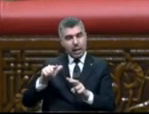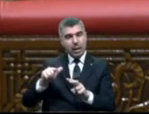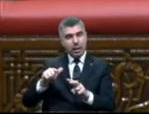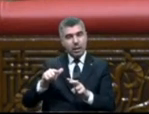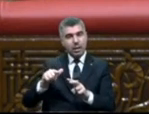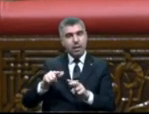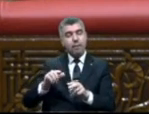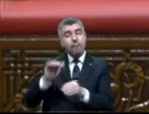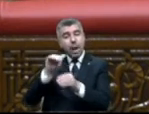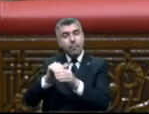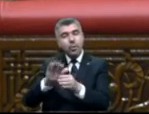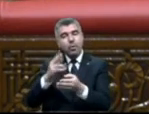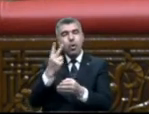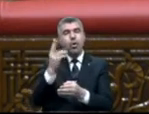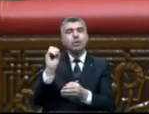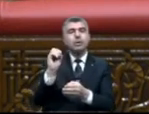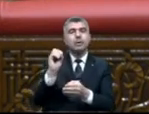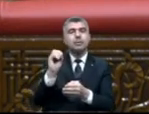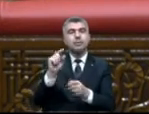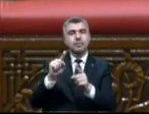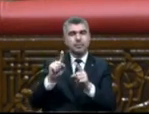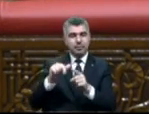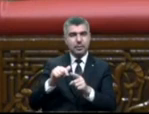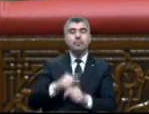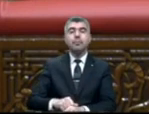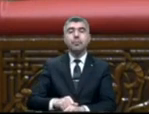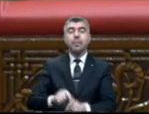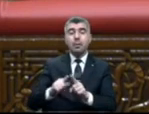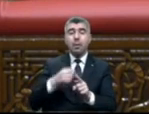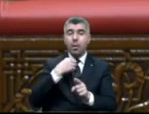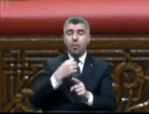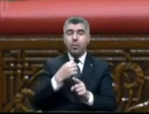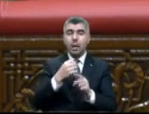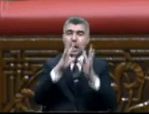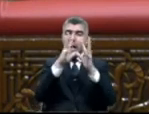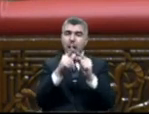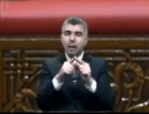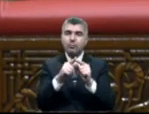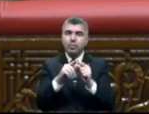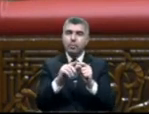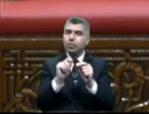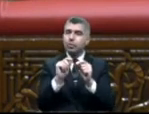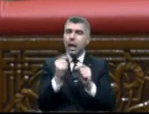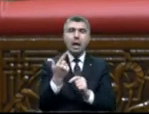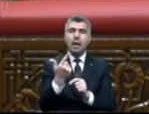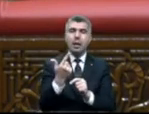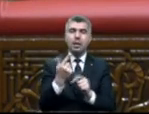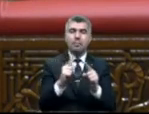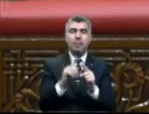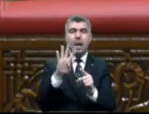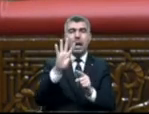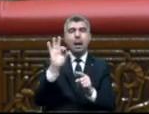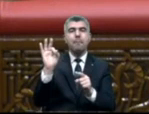وكنصيبوا في وسطهم نيت كاين واحد 20 شخص. إذا لكم أن تتخيلوا الرقم شحال غادي يكون إلا ضربنا وصلنا